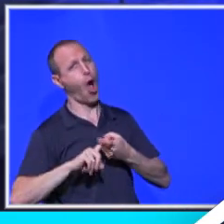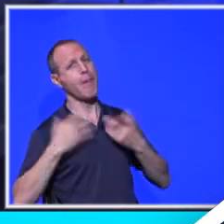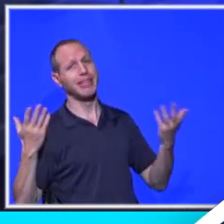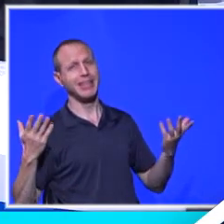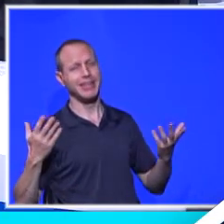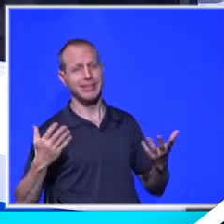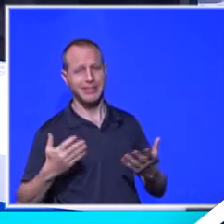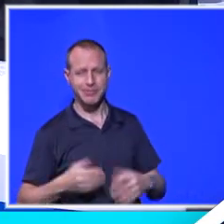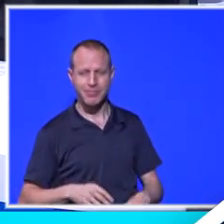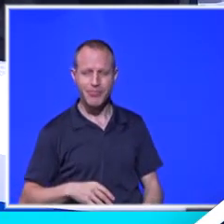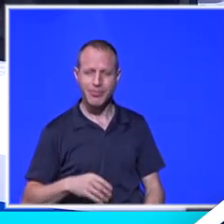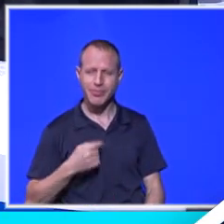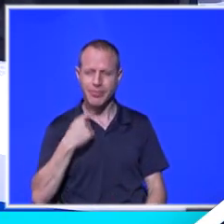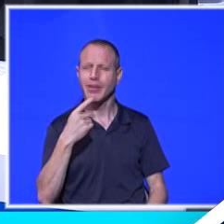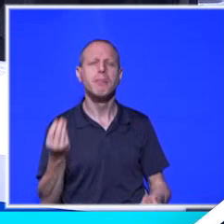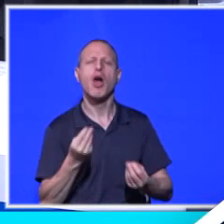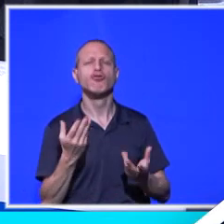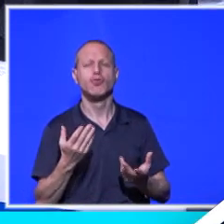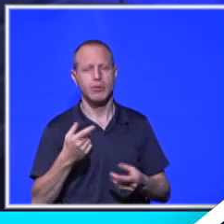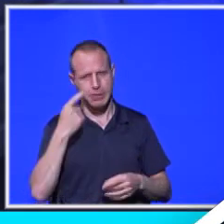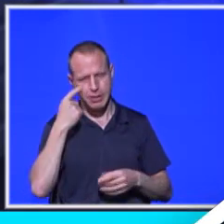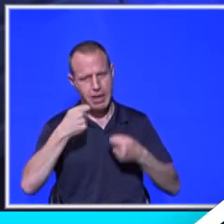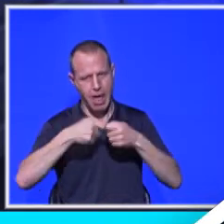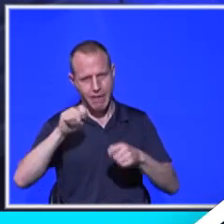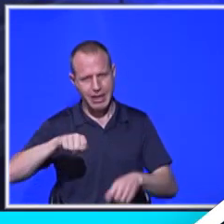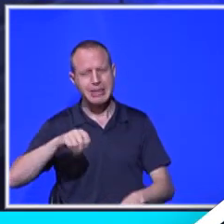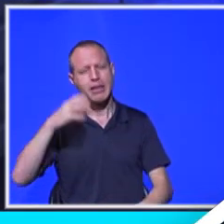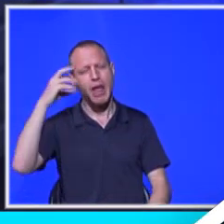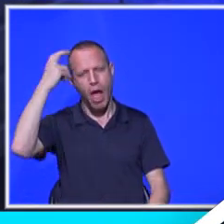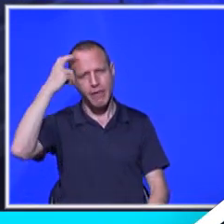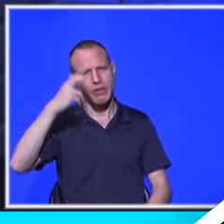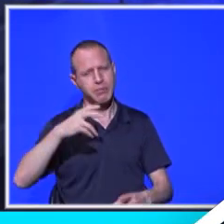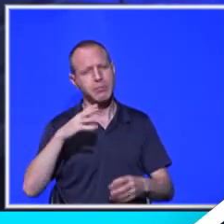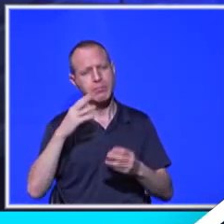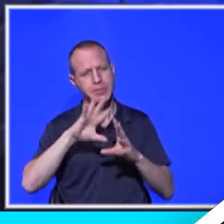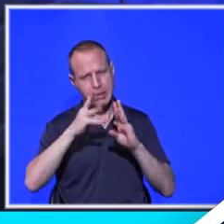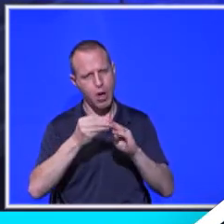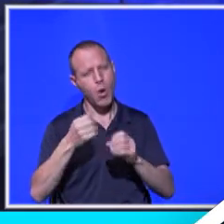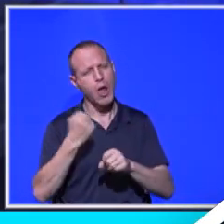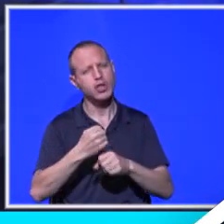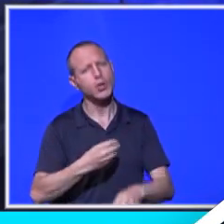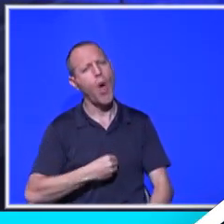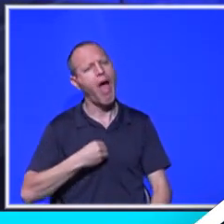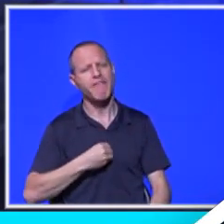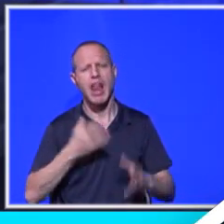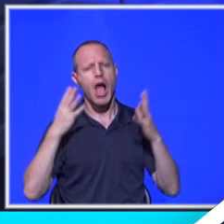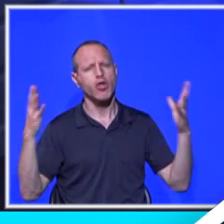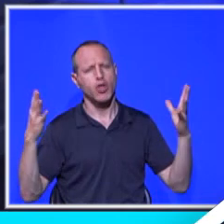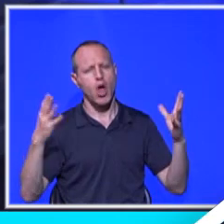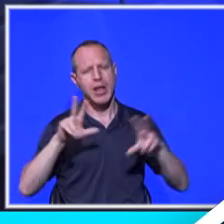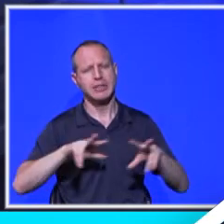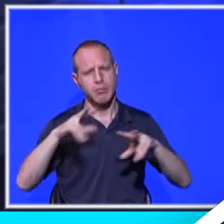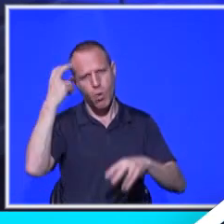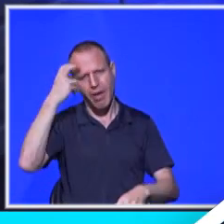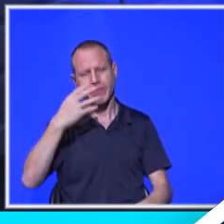מה באמת? אני אגיד לך משהו, תראי, בחברי הכנסת הערבים לדעתי, בסך הכל גרמו עוול גדול לציבור הערבי בישראל. מכיוון שמשך